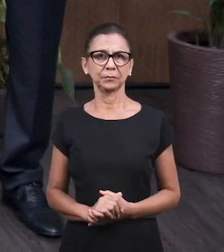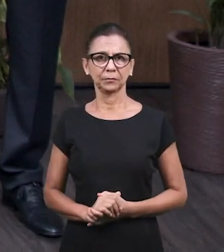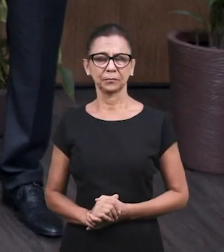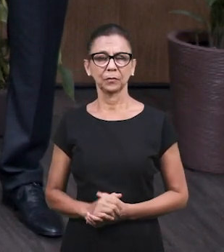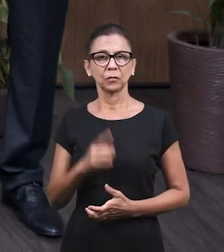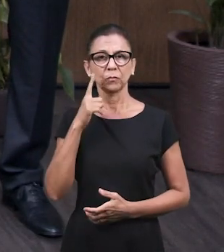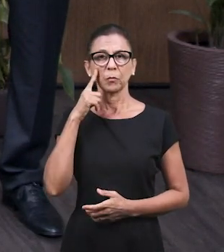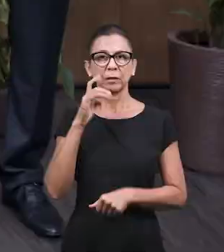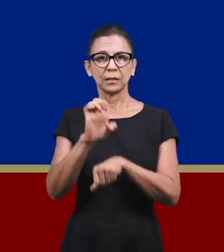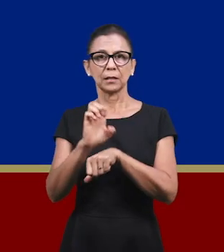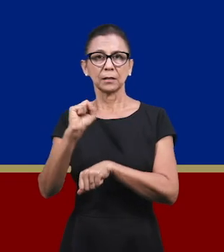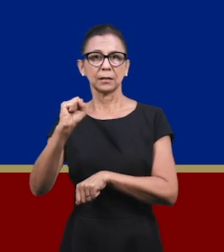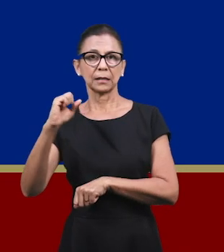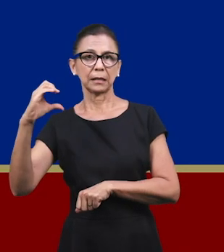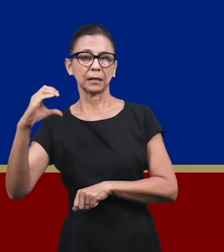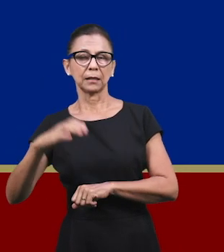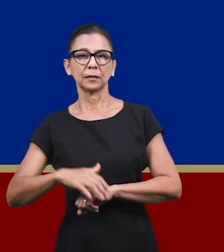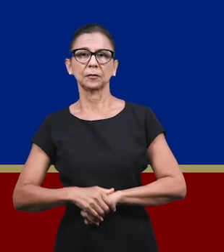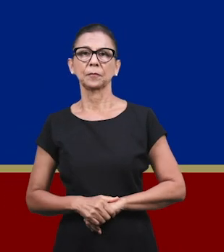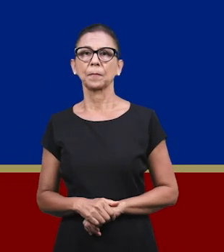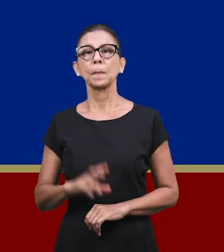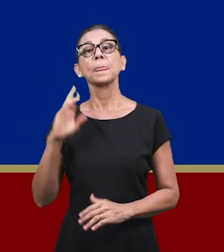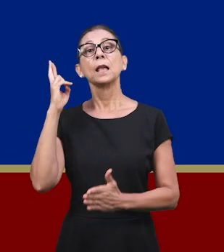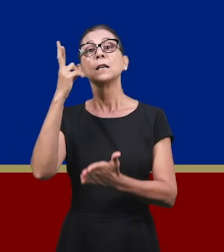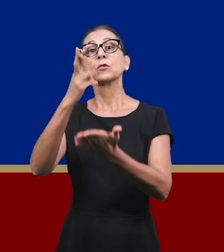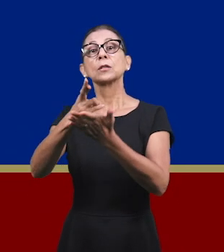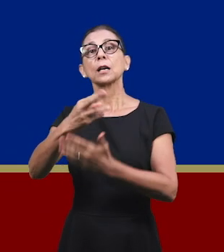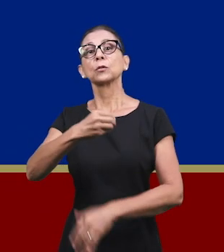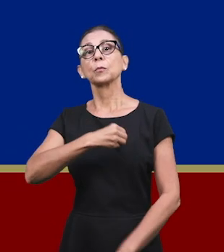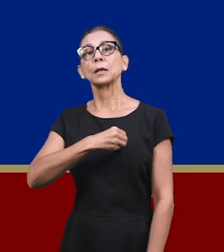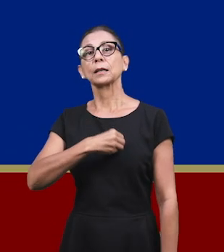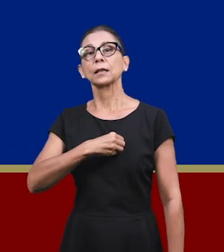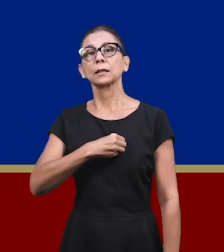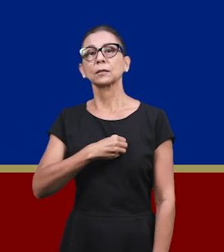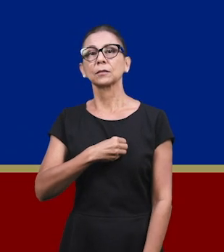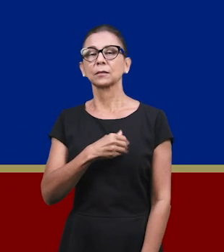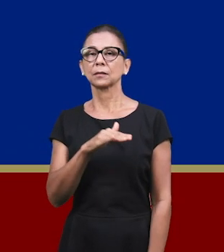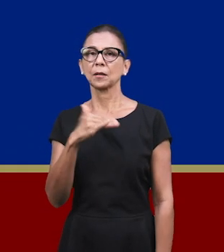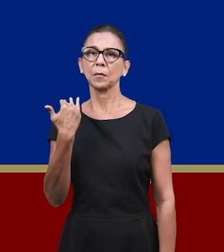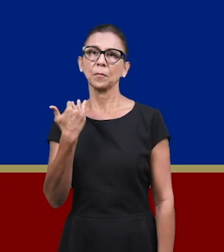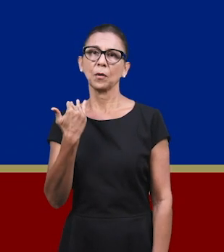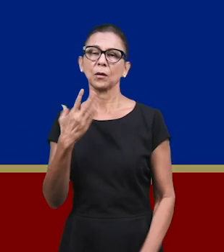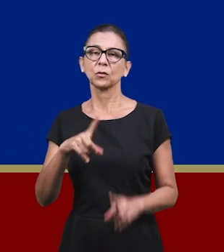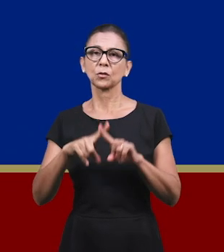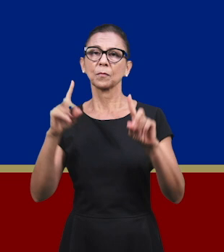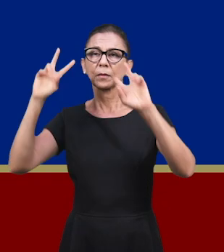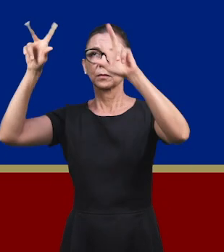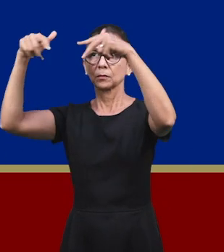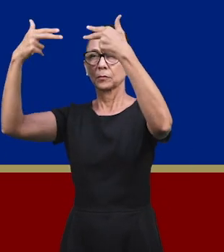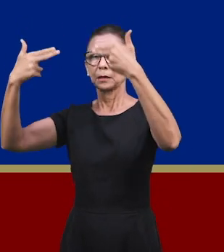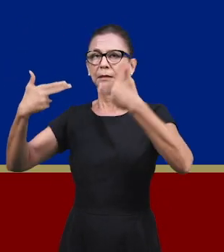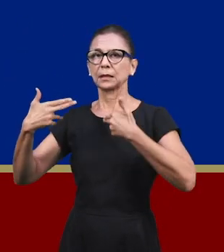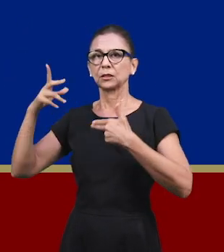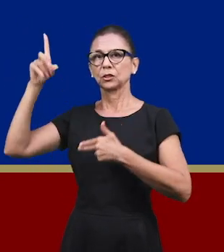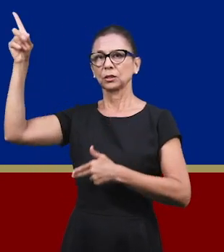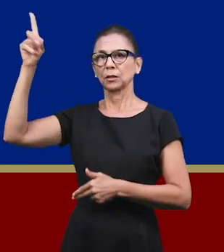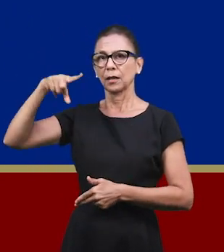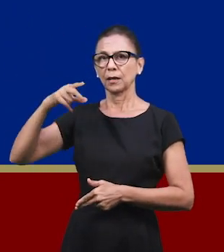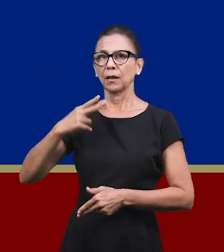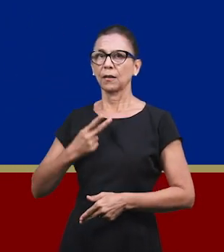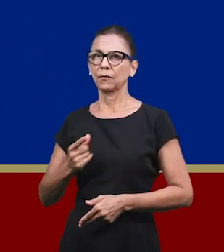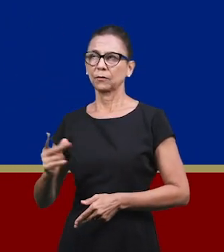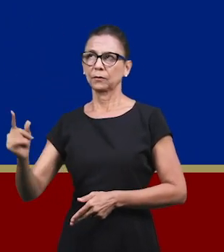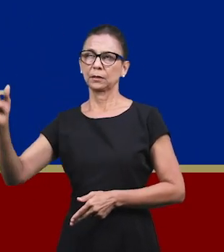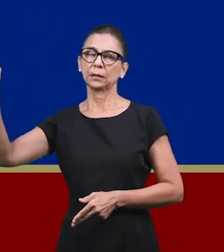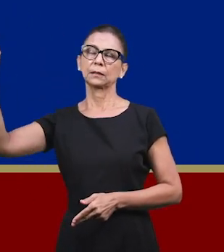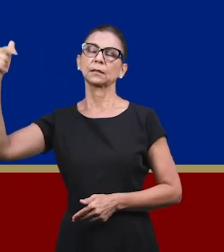plus petite dette, comme a commenté Valdevino de Santa Catarina. Le salaire